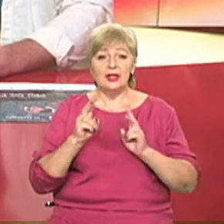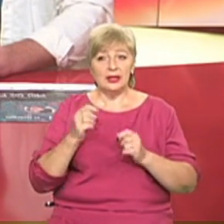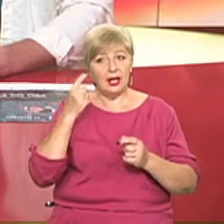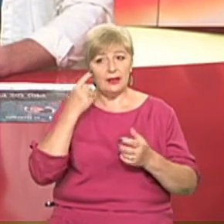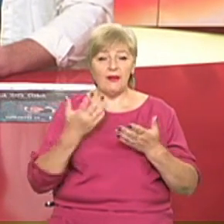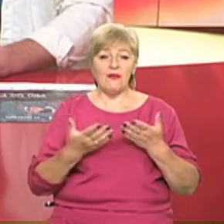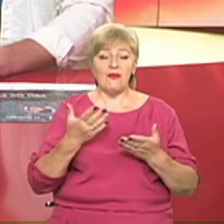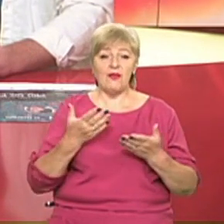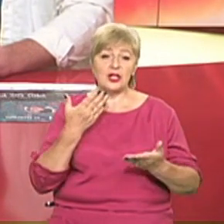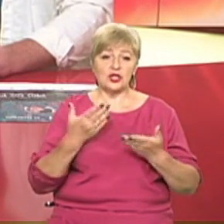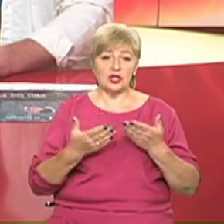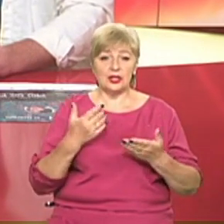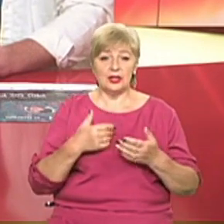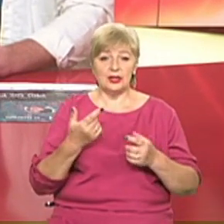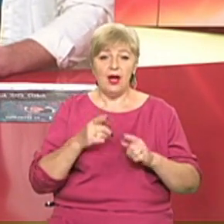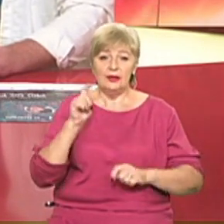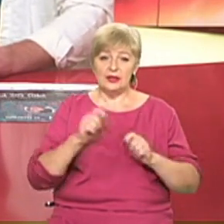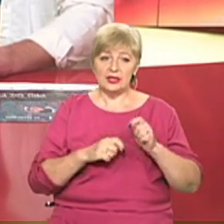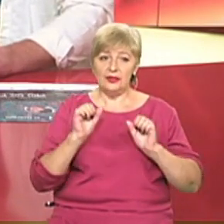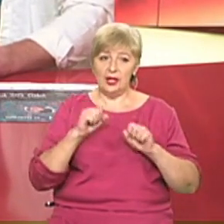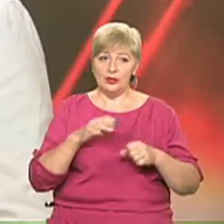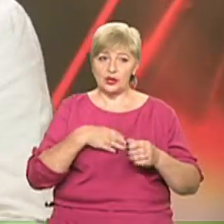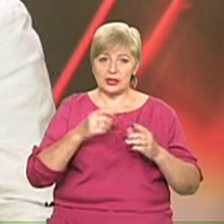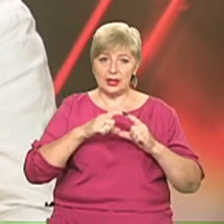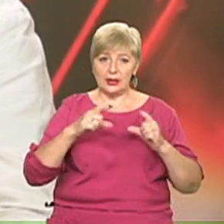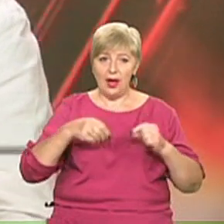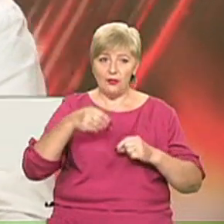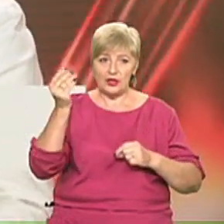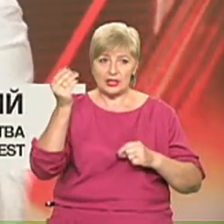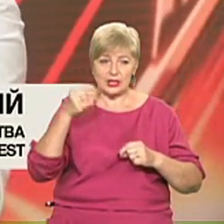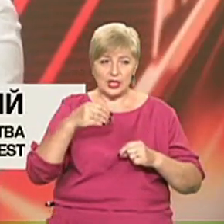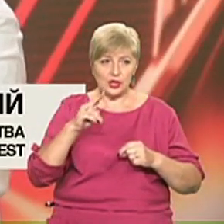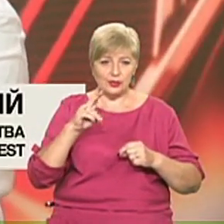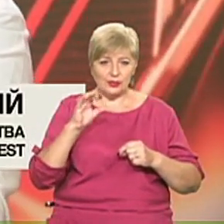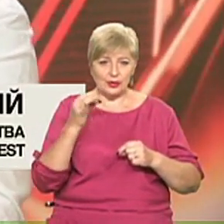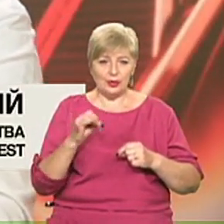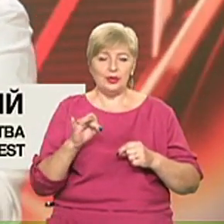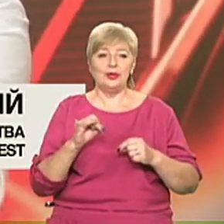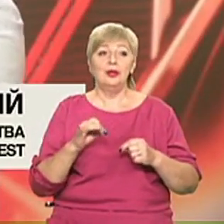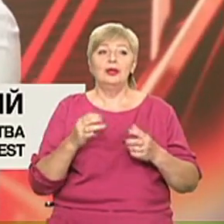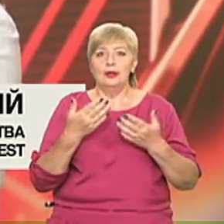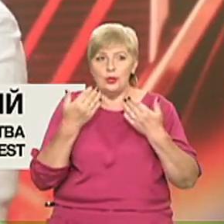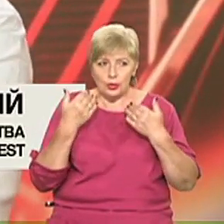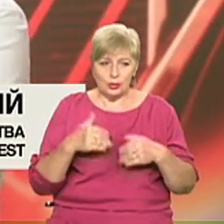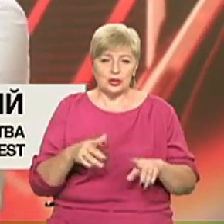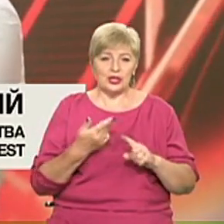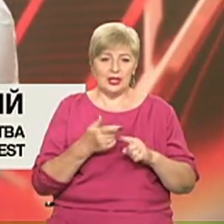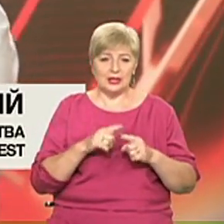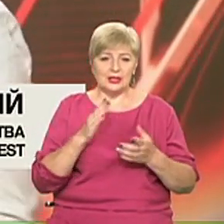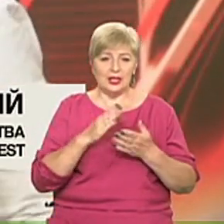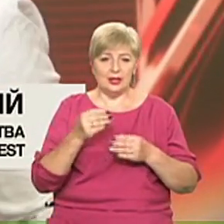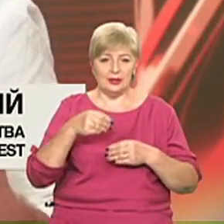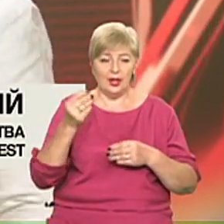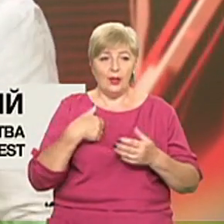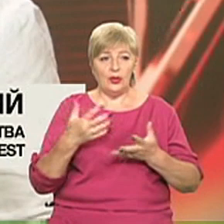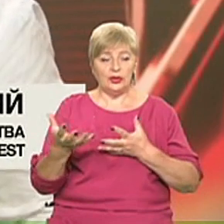вважаєте, чи може стати фестиваль візитівкою України? Я можу сказати, що він вже є візитівкою, оскільки ми отримали